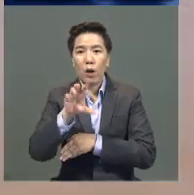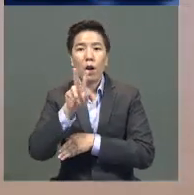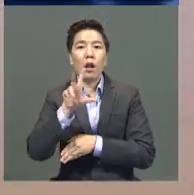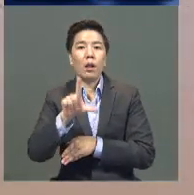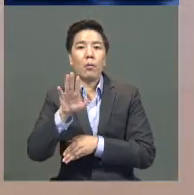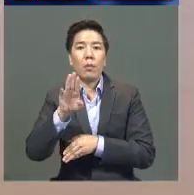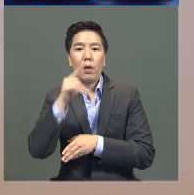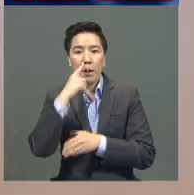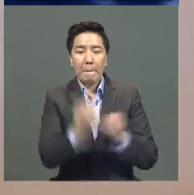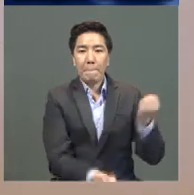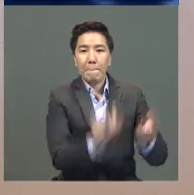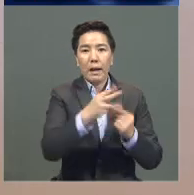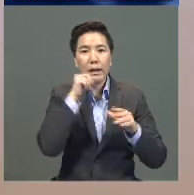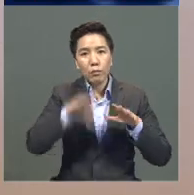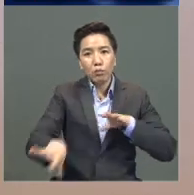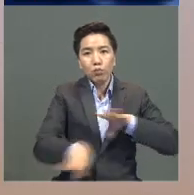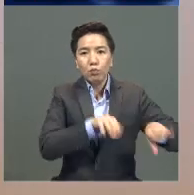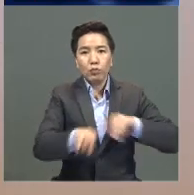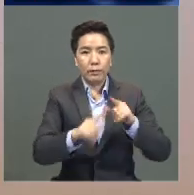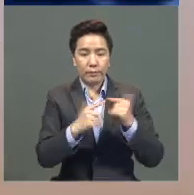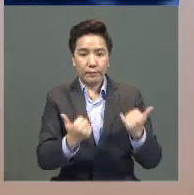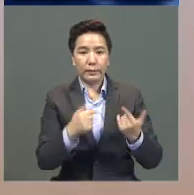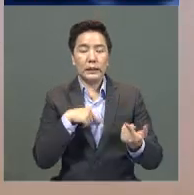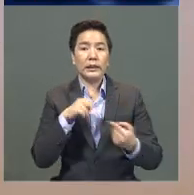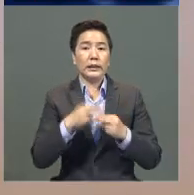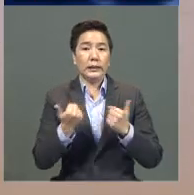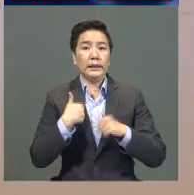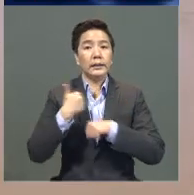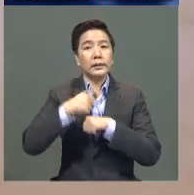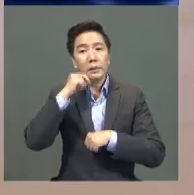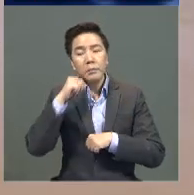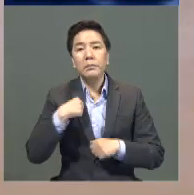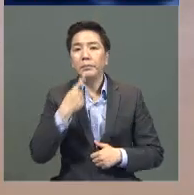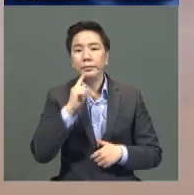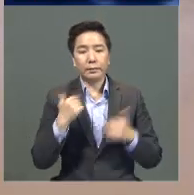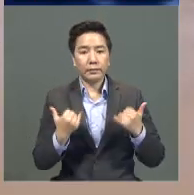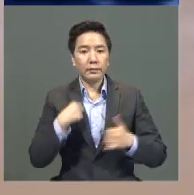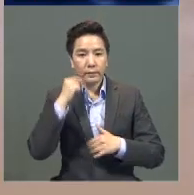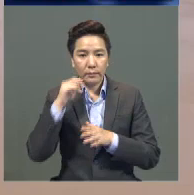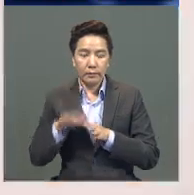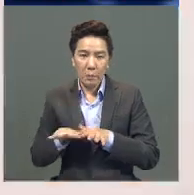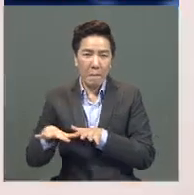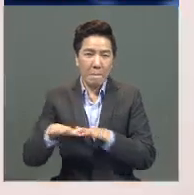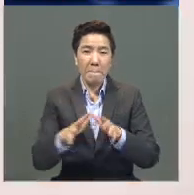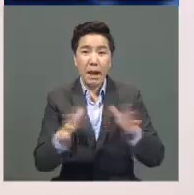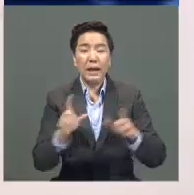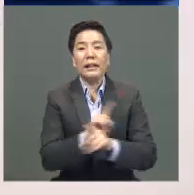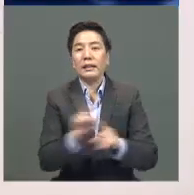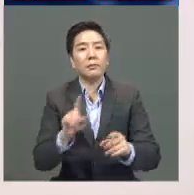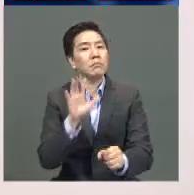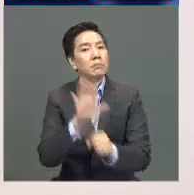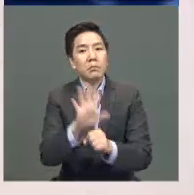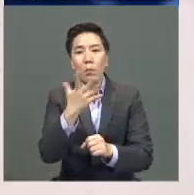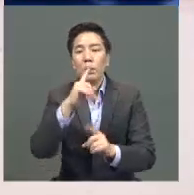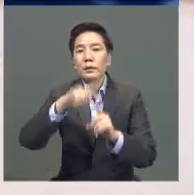และก็เร่งปลูกป่าเพื่อไว้ดูดซับน้ำครับอ่ะจะเก็บยังบอกอีกนะครับว่าแม้ว่าขณะนี้จะมีปริมาณน้ำจำนวนมากแต่ก็ยัง